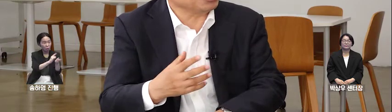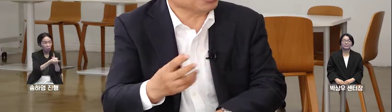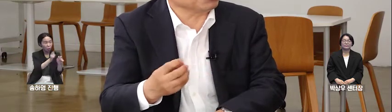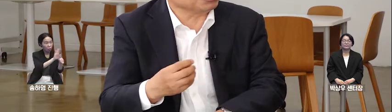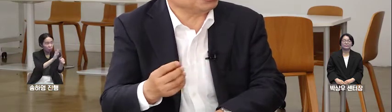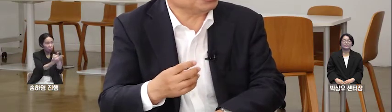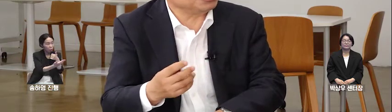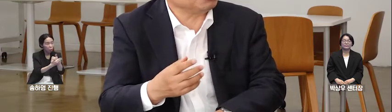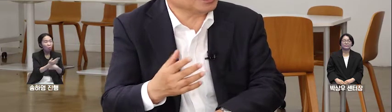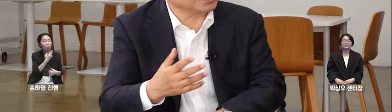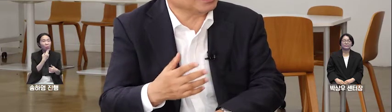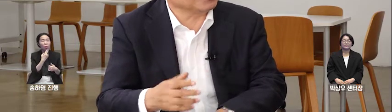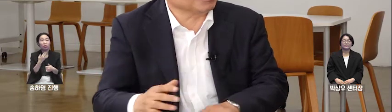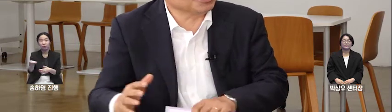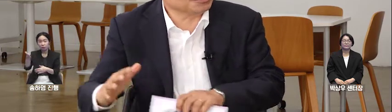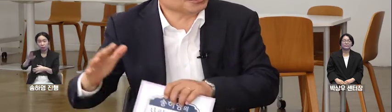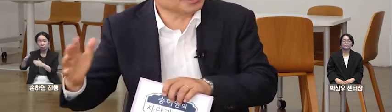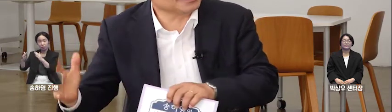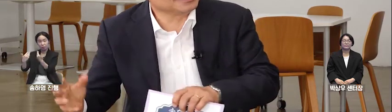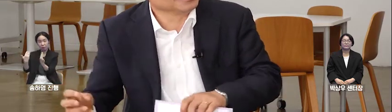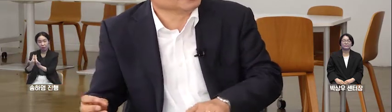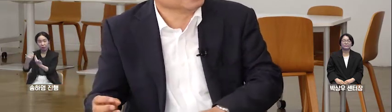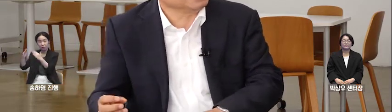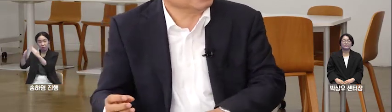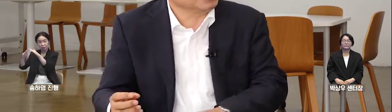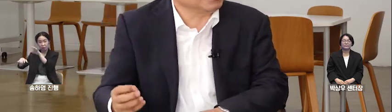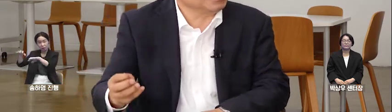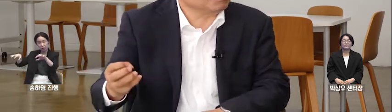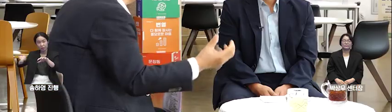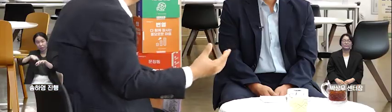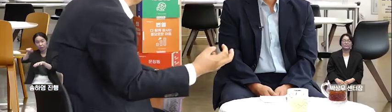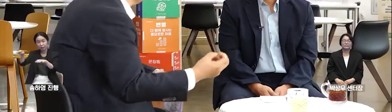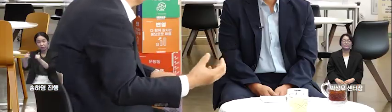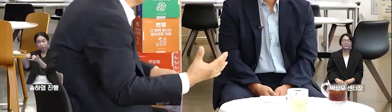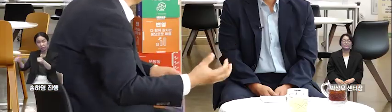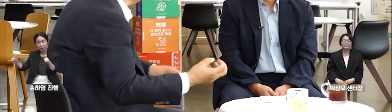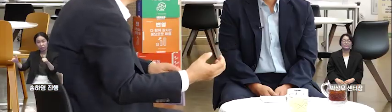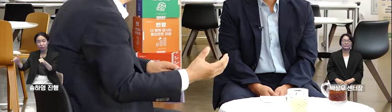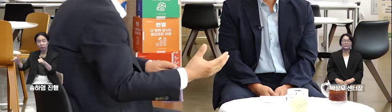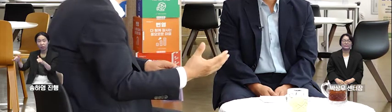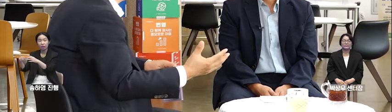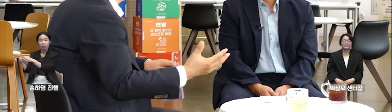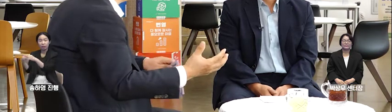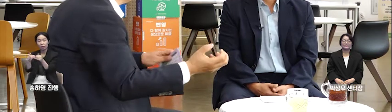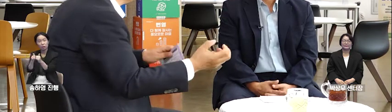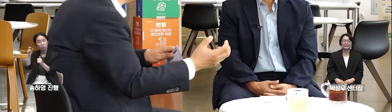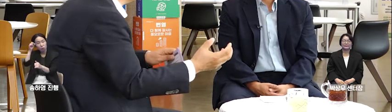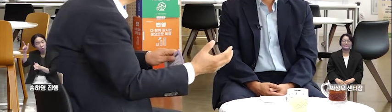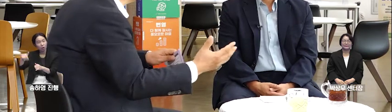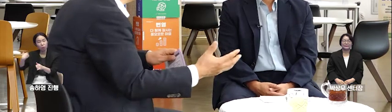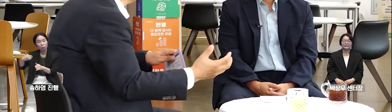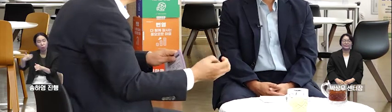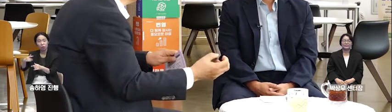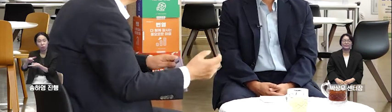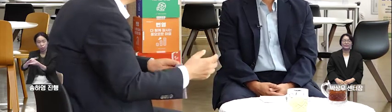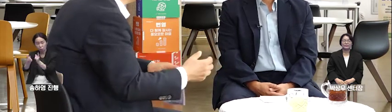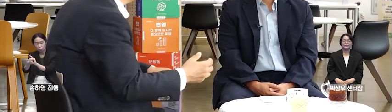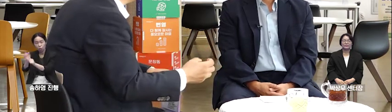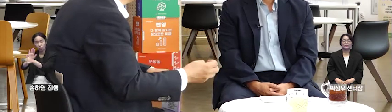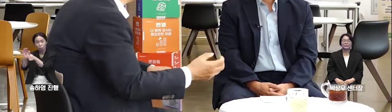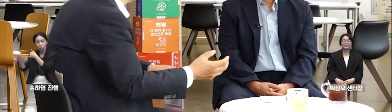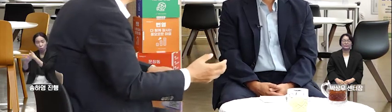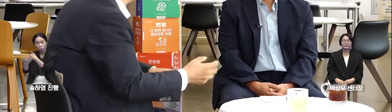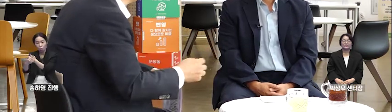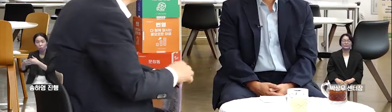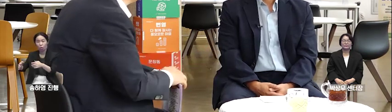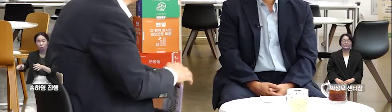서로 유대되고 쉽지 않아. 근데 어떤 동네는 물론 뭐 리더가 똑똑했을지 모르겠지만 무슨 일을 하자면 서로 막